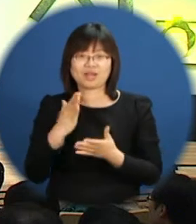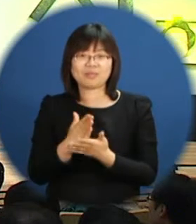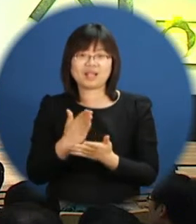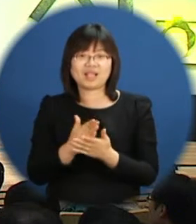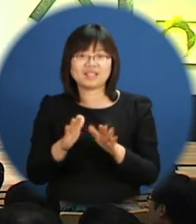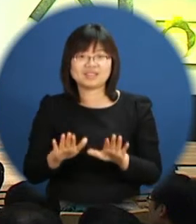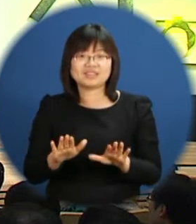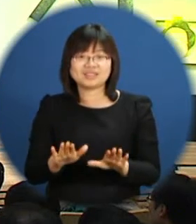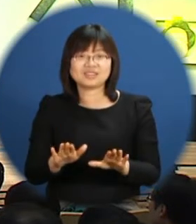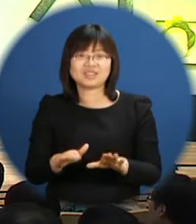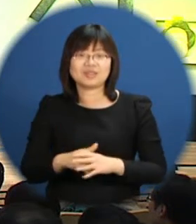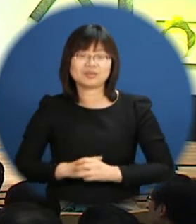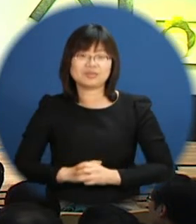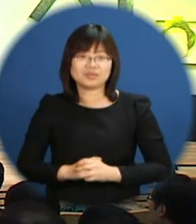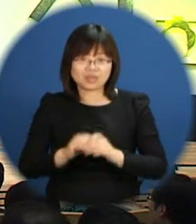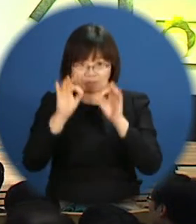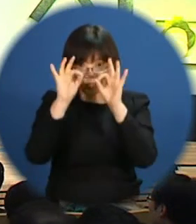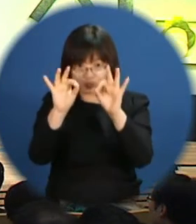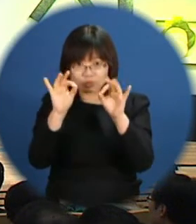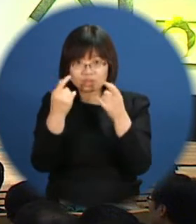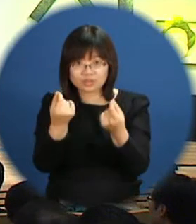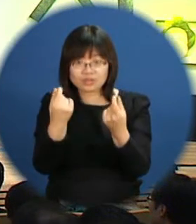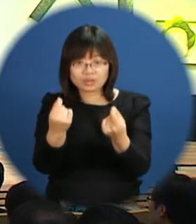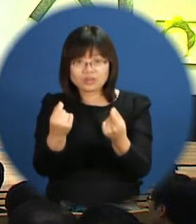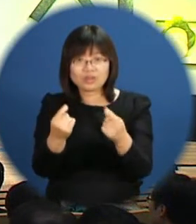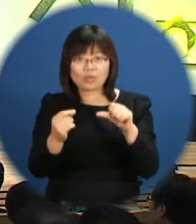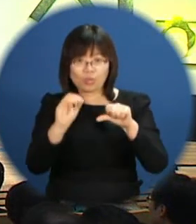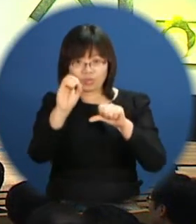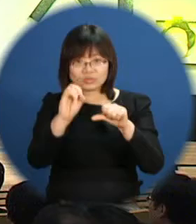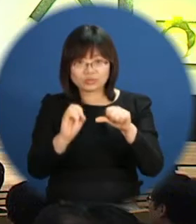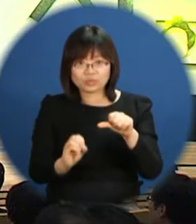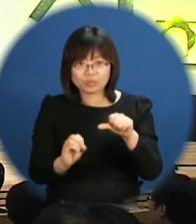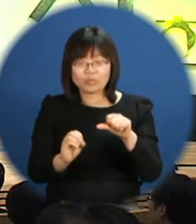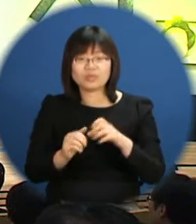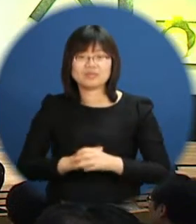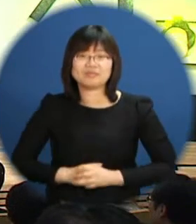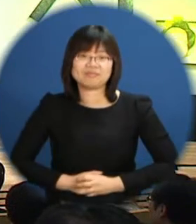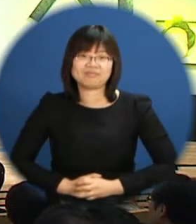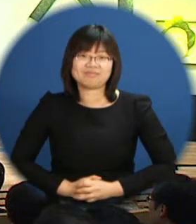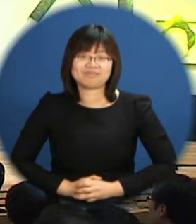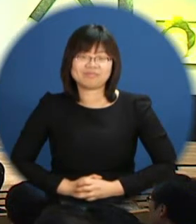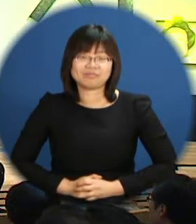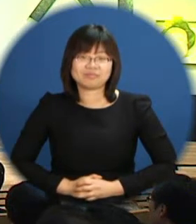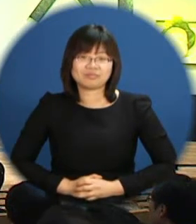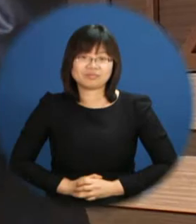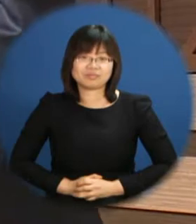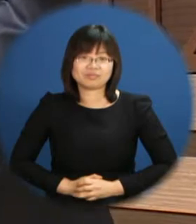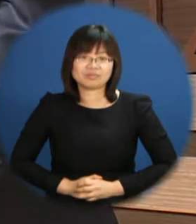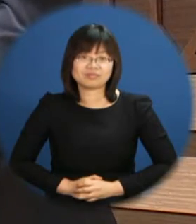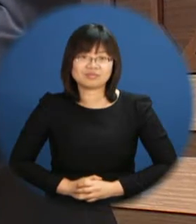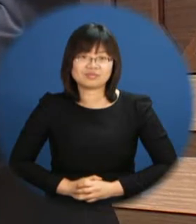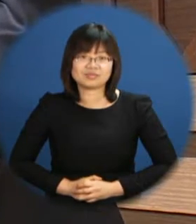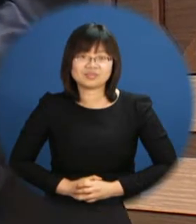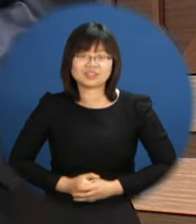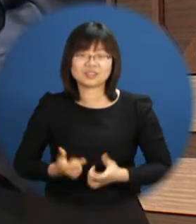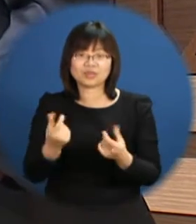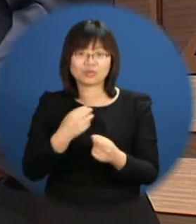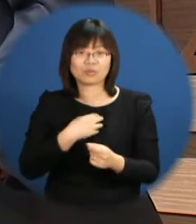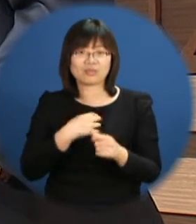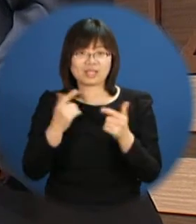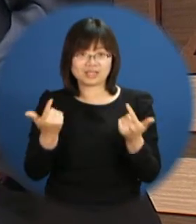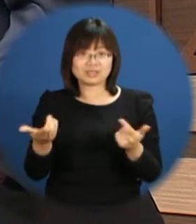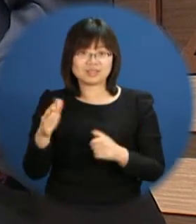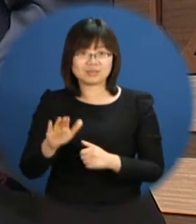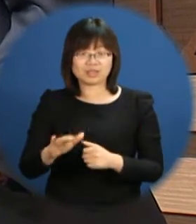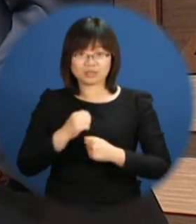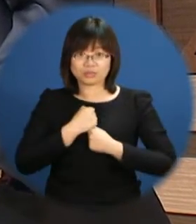여기 이제 부쉬 드 시 5% 그러니까 뭐 사실 그렇게 위험한 건 아닌데 그래도